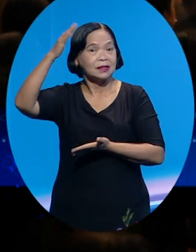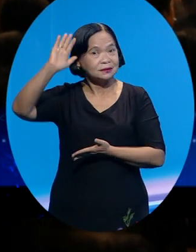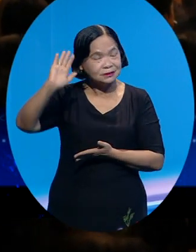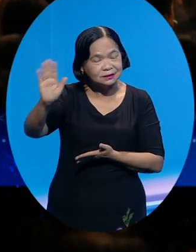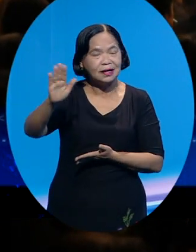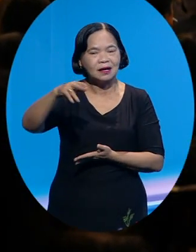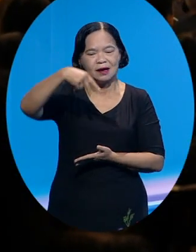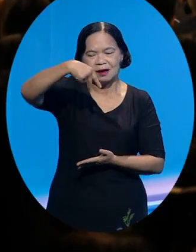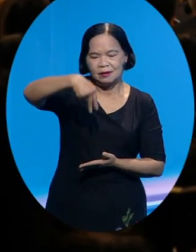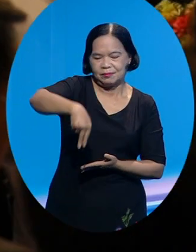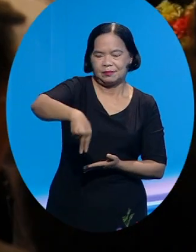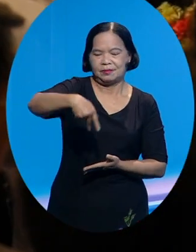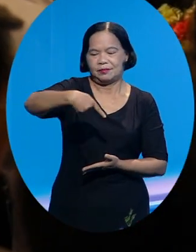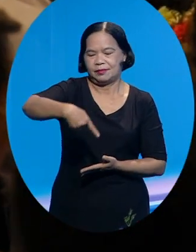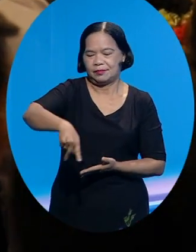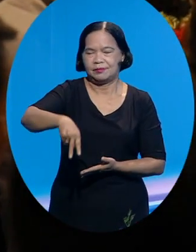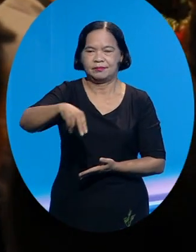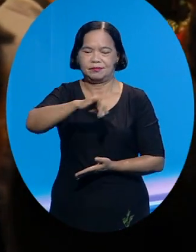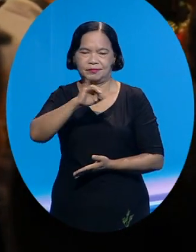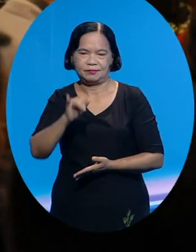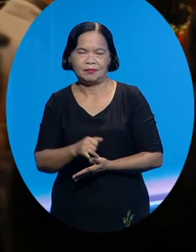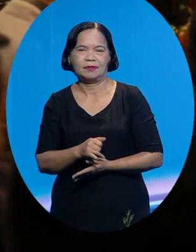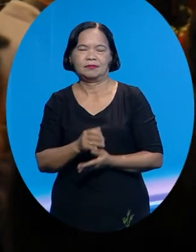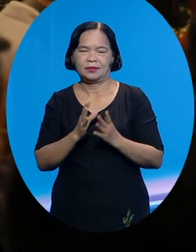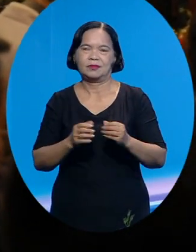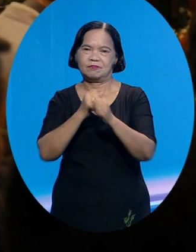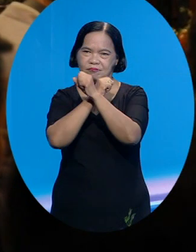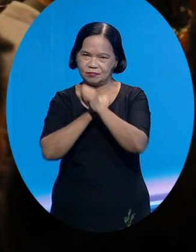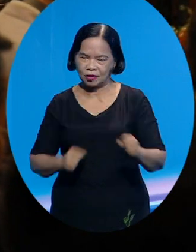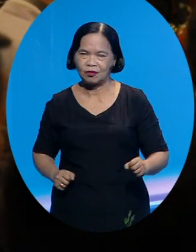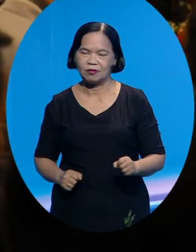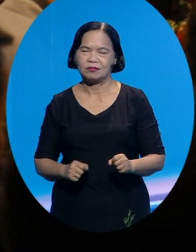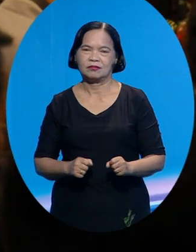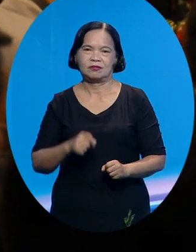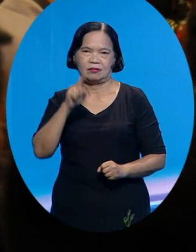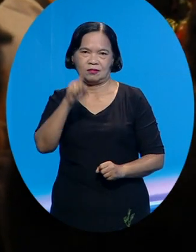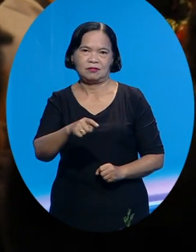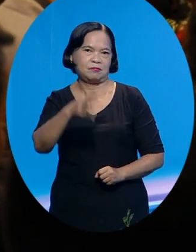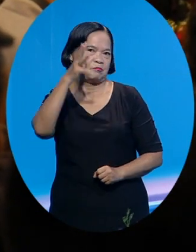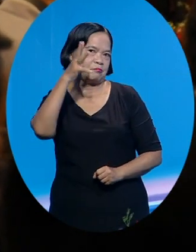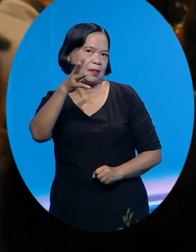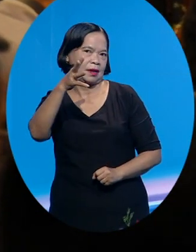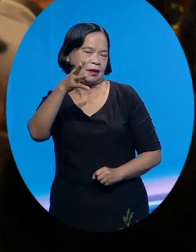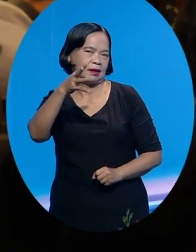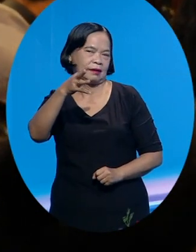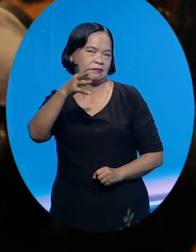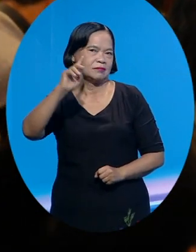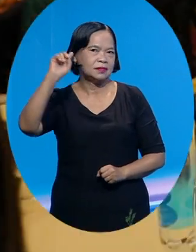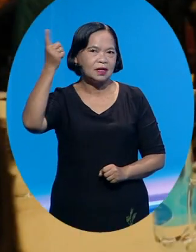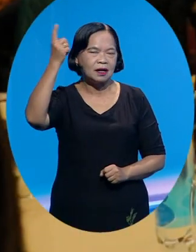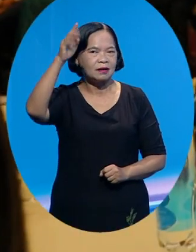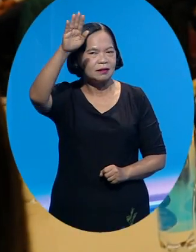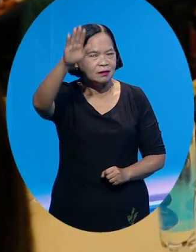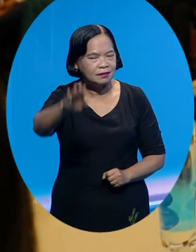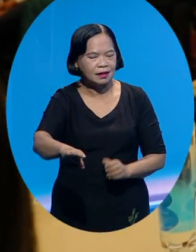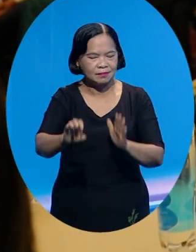đó, P&G được vinh danh là doanh nghiệp bền vững năm 2023, doanh nghiệp còn lập cú hat-trick ở 3 hạng mục tiêu biểu: tiên phong giảm thiểu rác